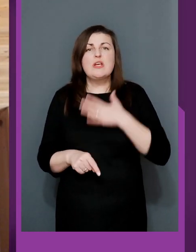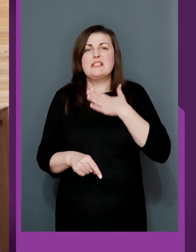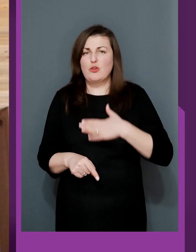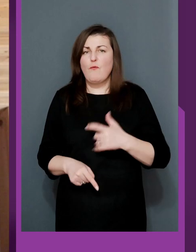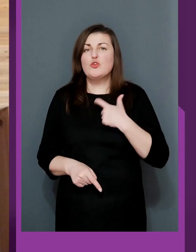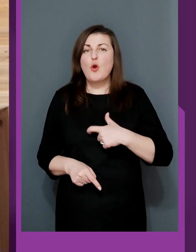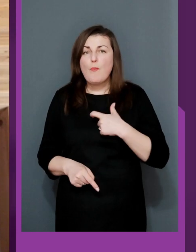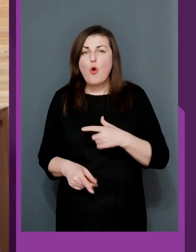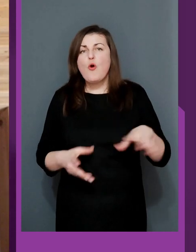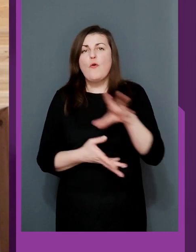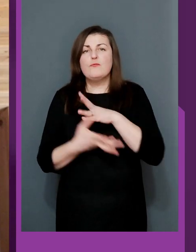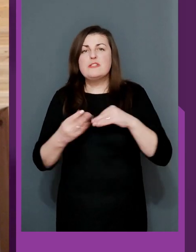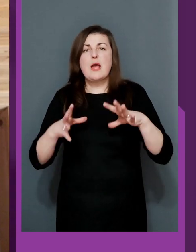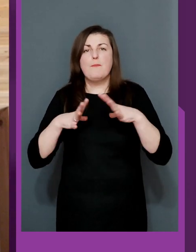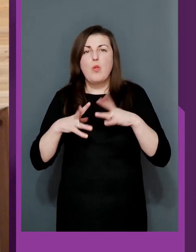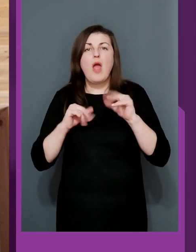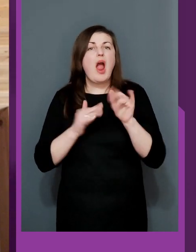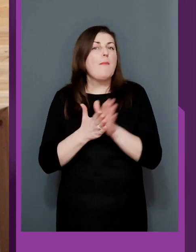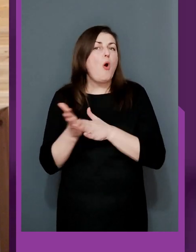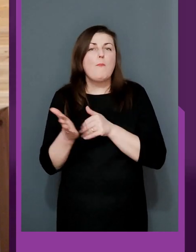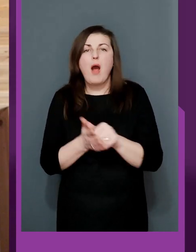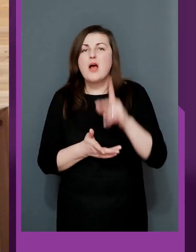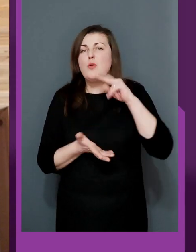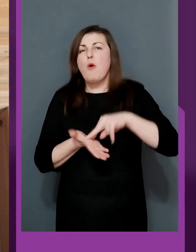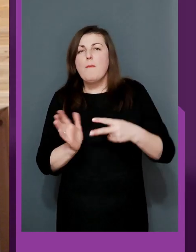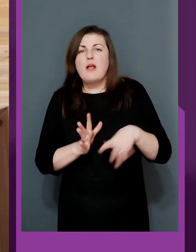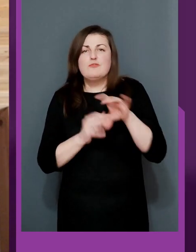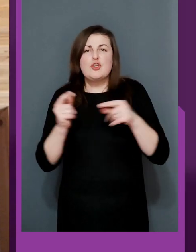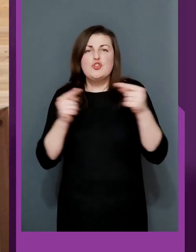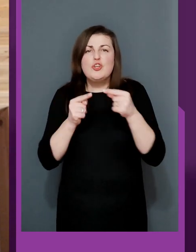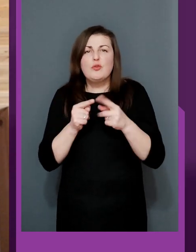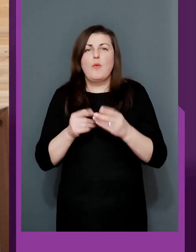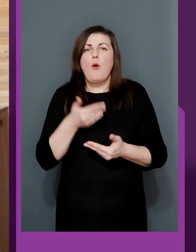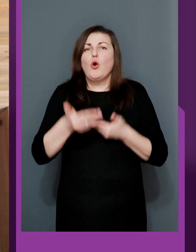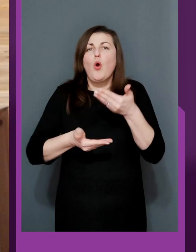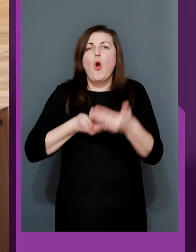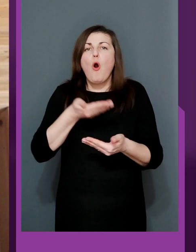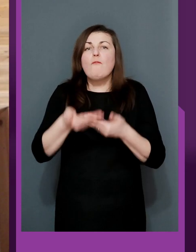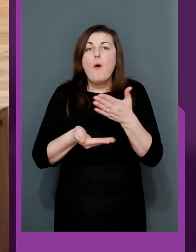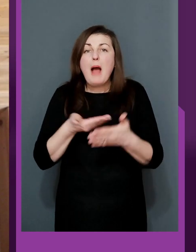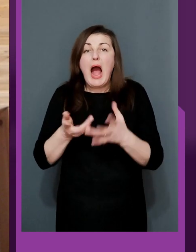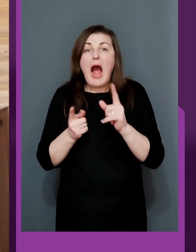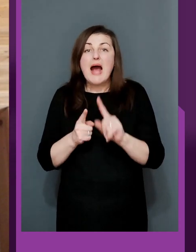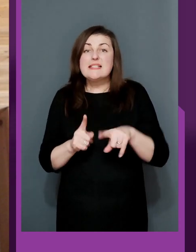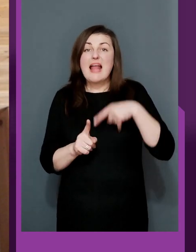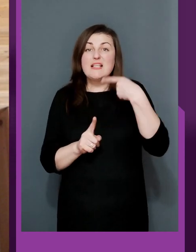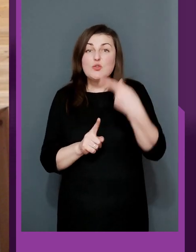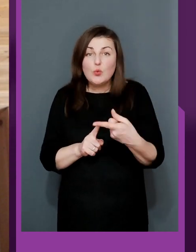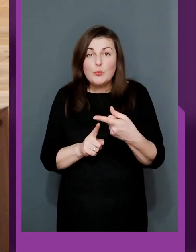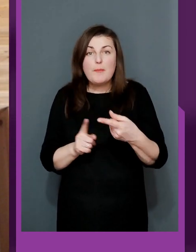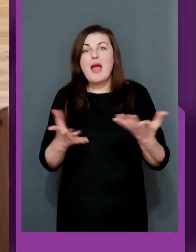задоволений собою все було як по маслу по плану Все чітко покроково а з